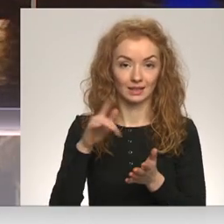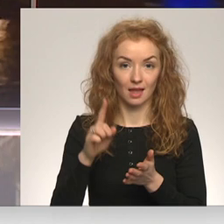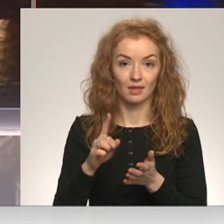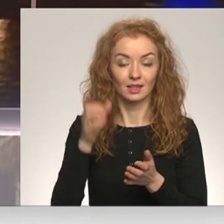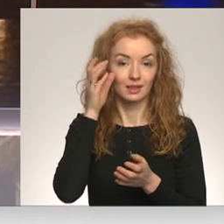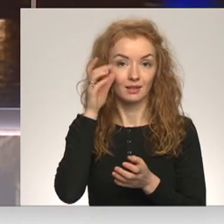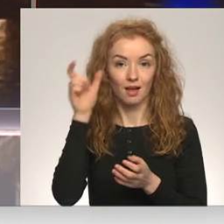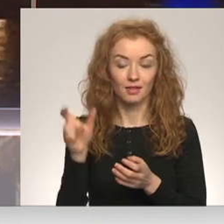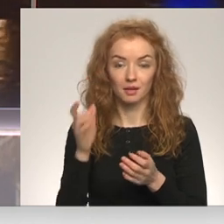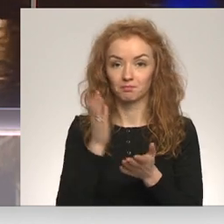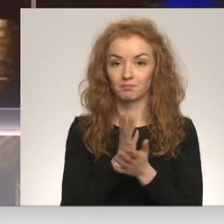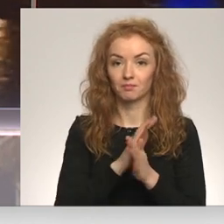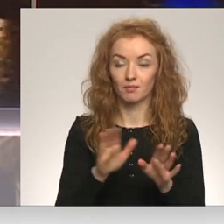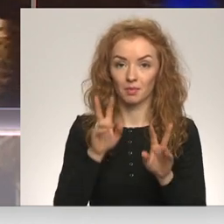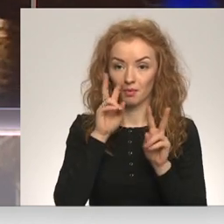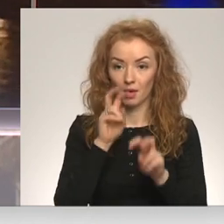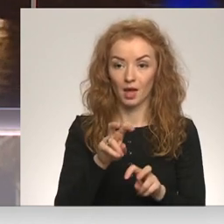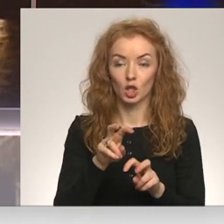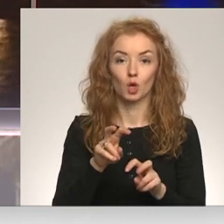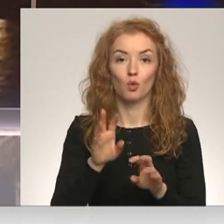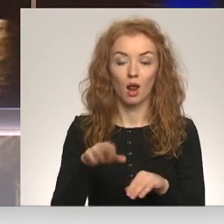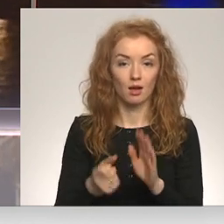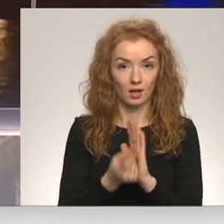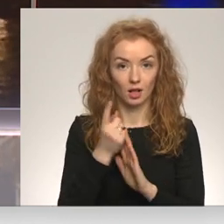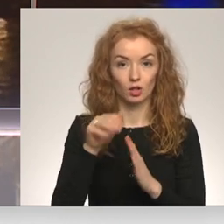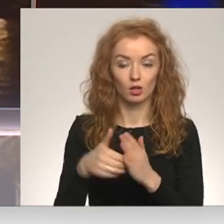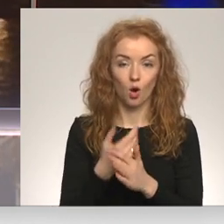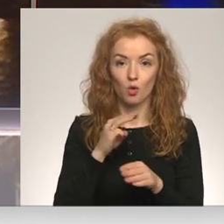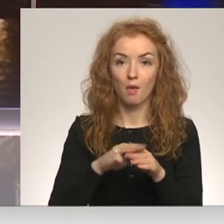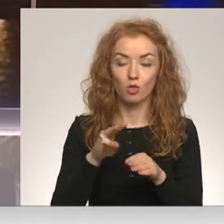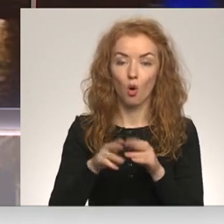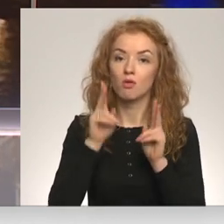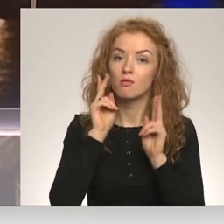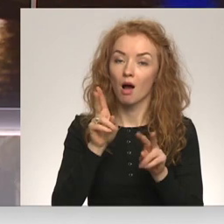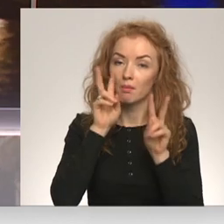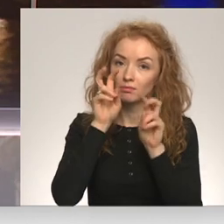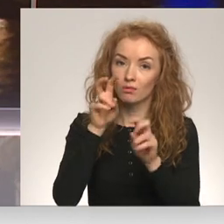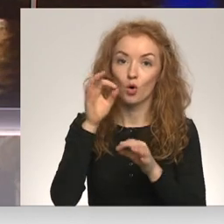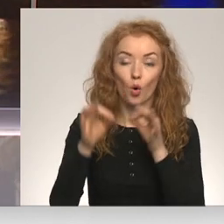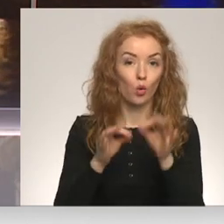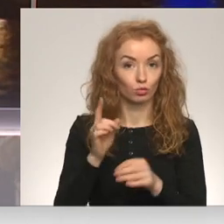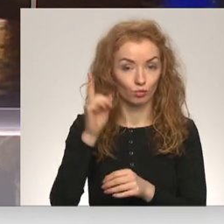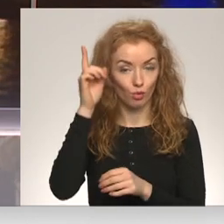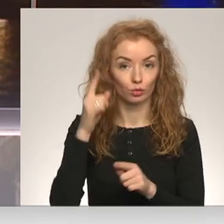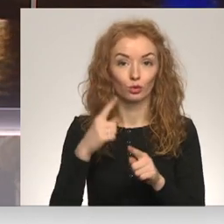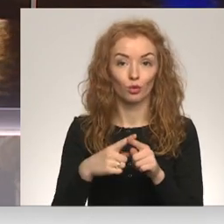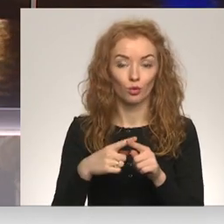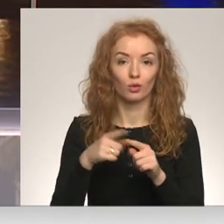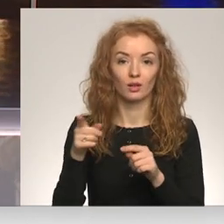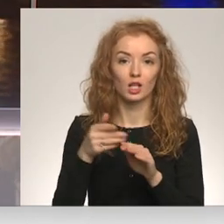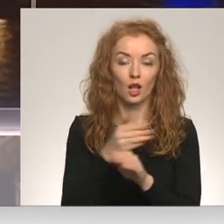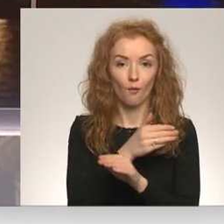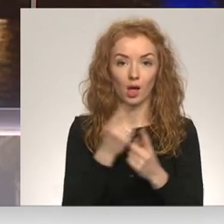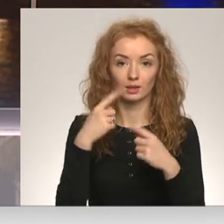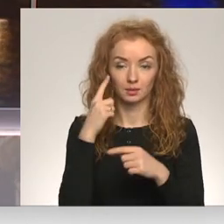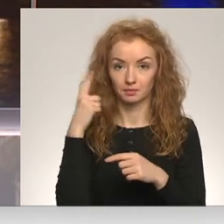zinātnieki pabeiguši pētījumi. Pētījumu radot jaunu metodi kosmosa objektu detektēšanai. Tā spētu fiksēt un laiks brīdināt par to,